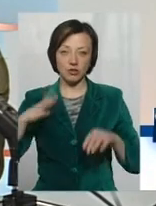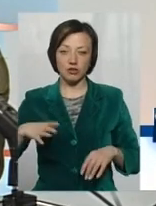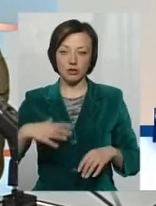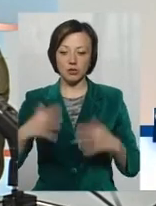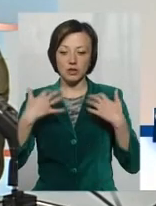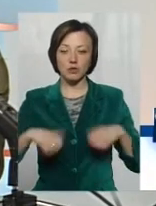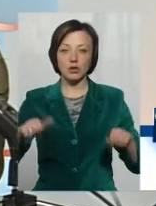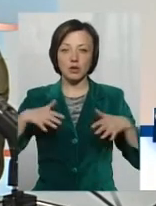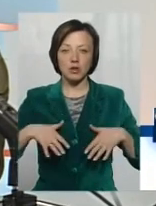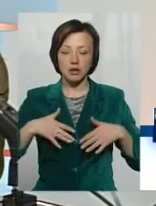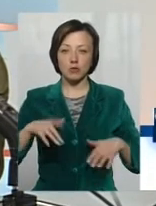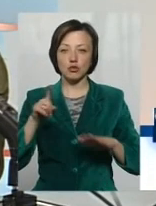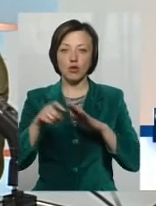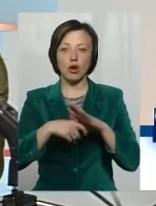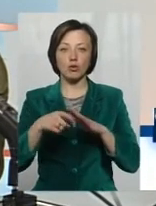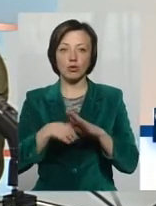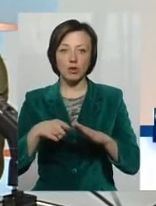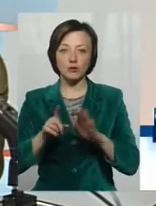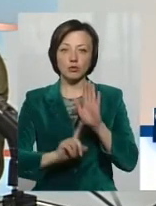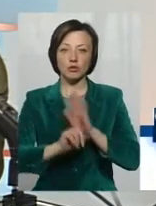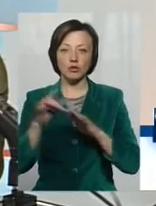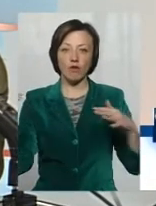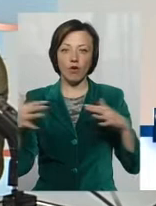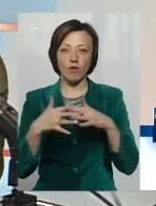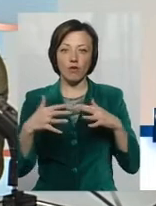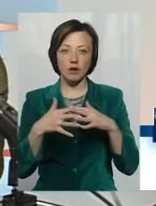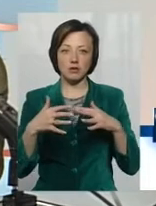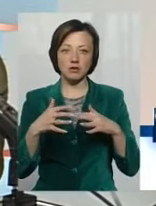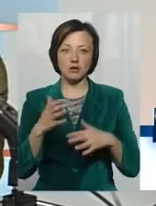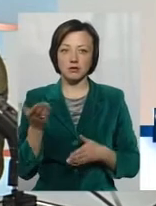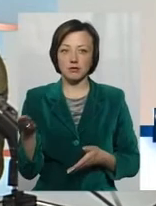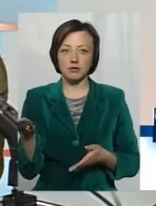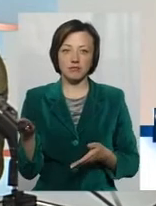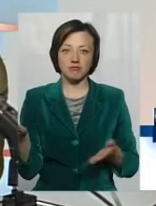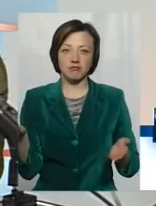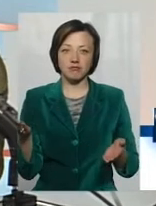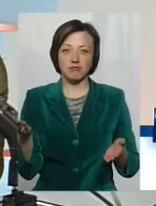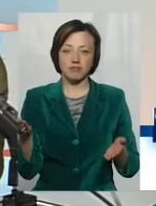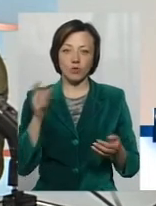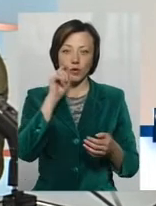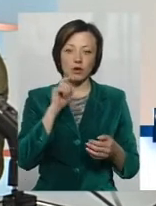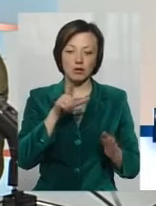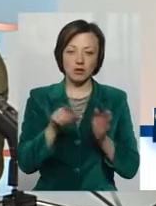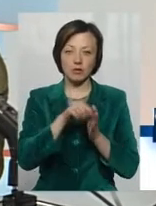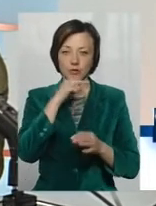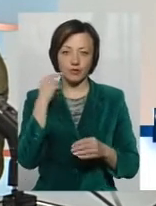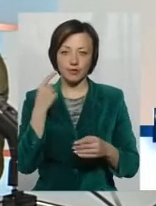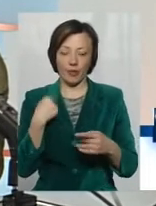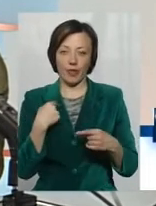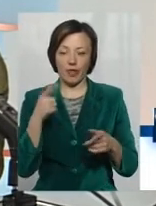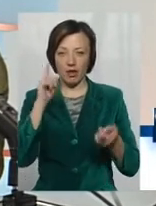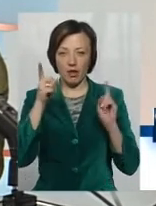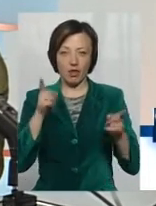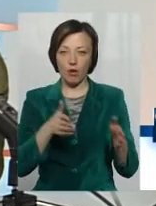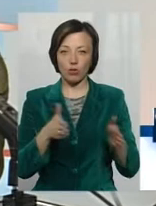на Донбасі слов'яни почнуть воювати з слов'янами. Ми ж цього не очікували, до цього були не готові. І, може,